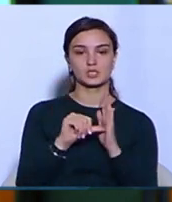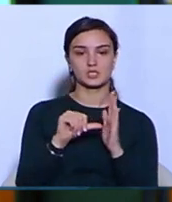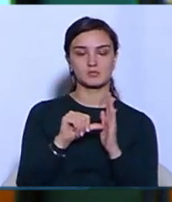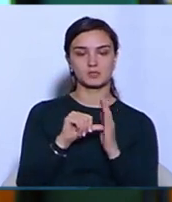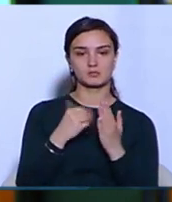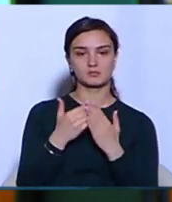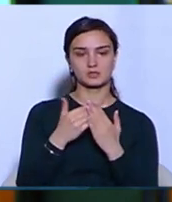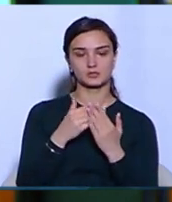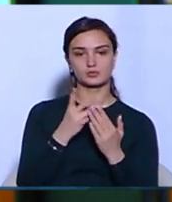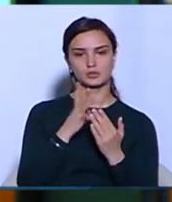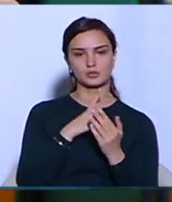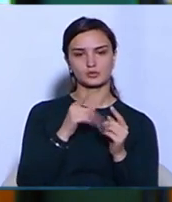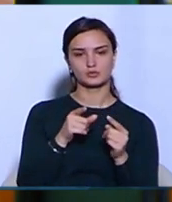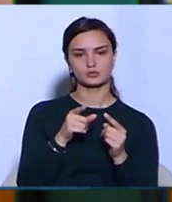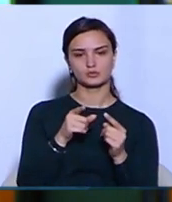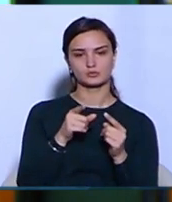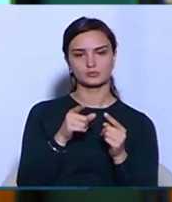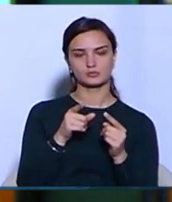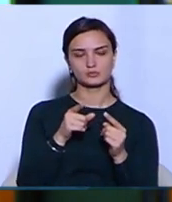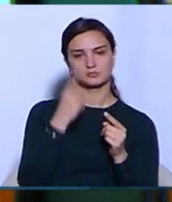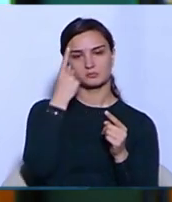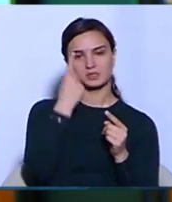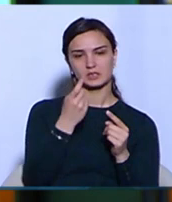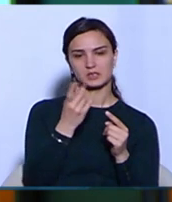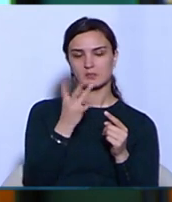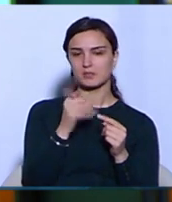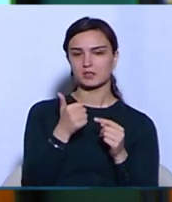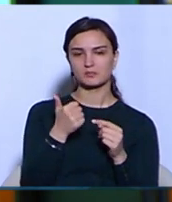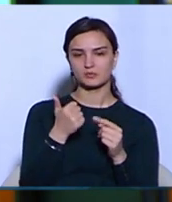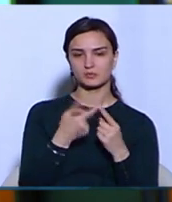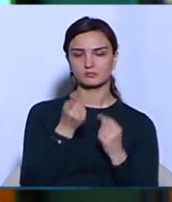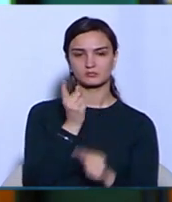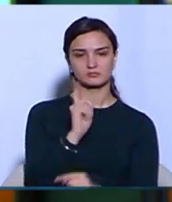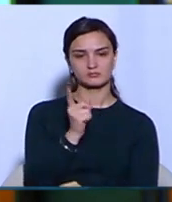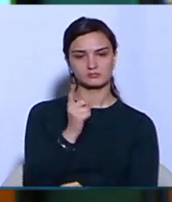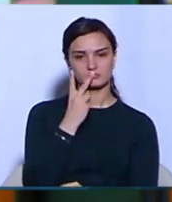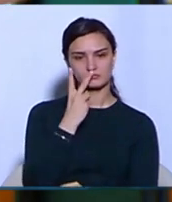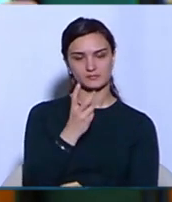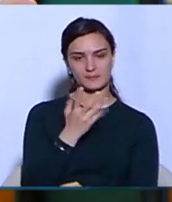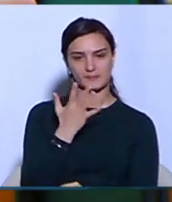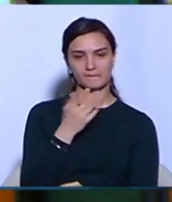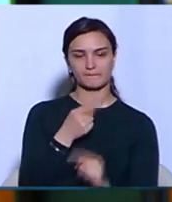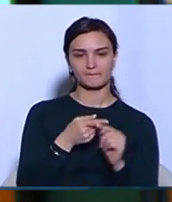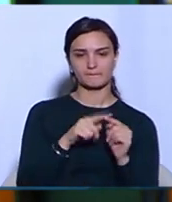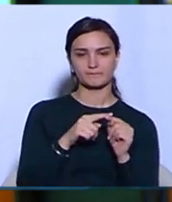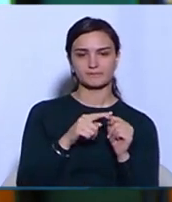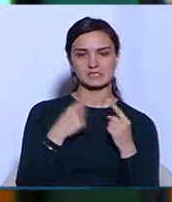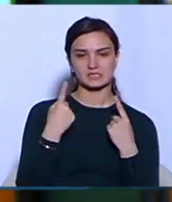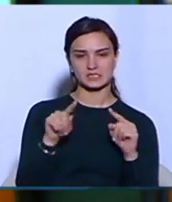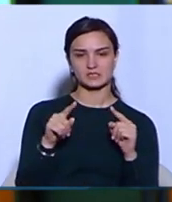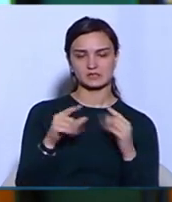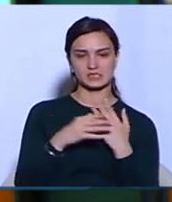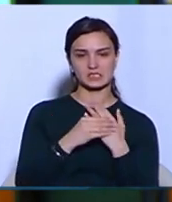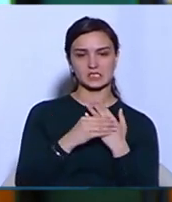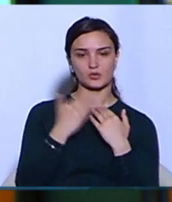დასახმარებლად მაგალითად იყოს მითითება მაგრამ როგორი სახით თითით ჩვენება გვაქვს ტენით მინიშნება სხვისის